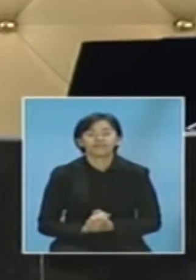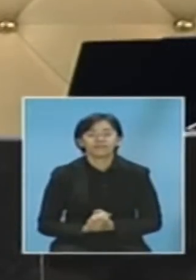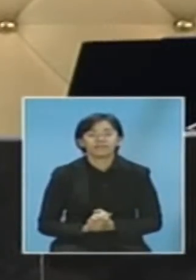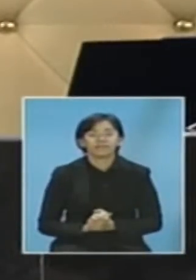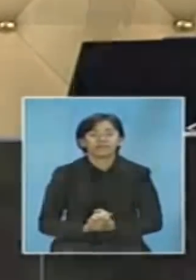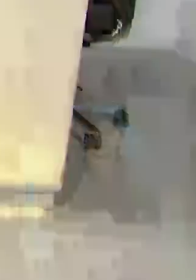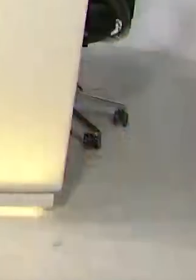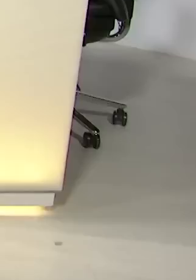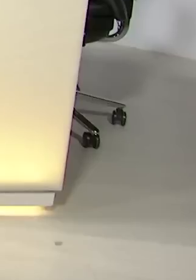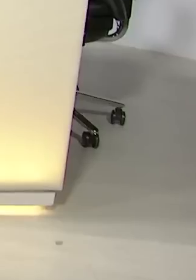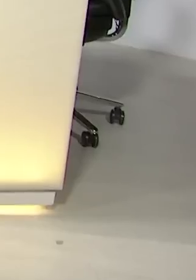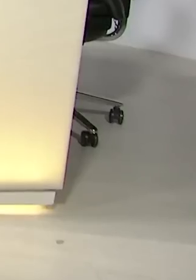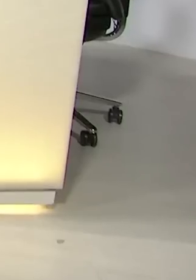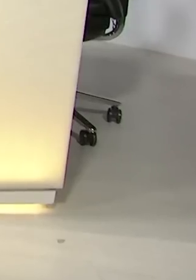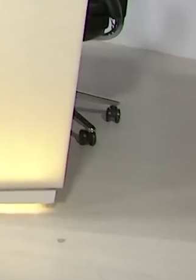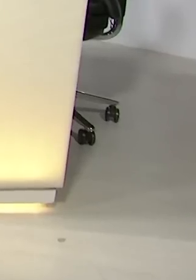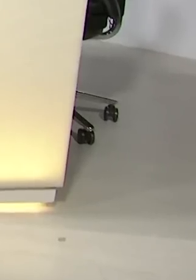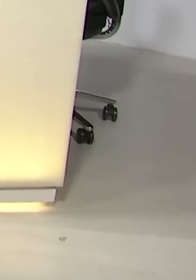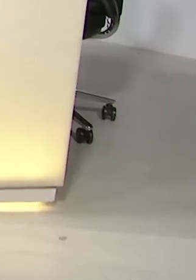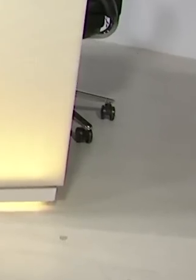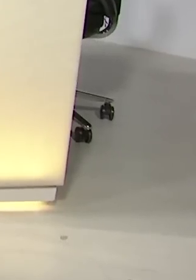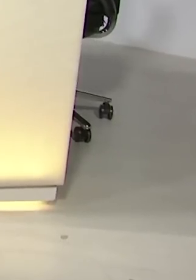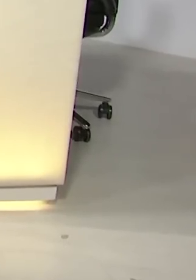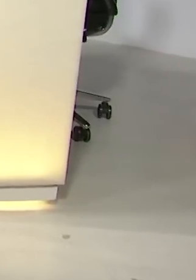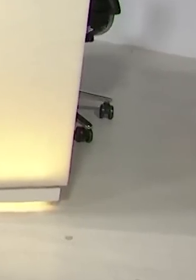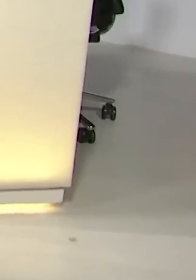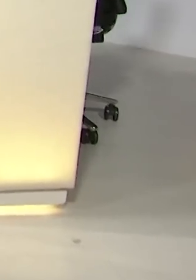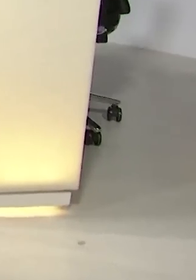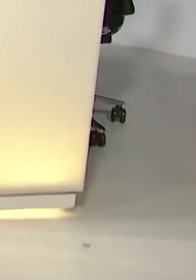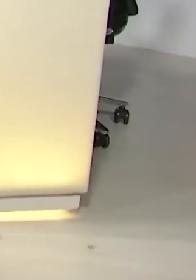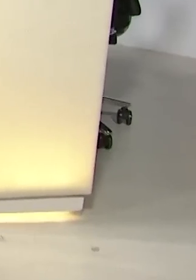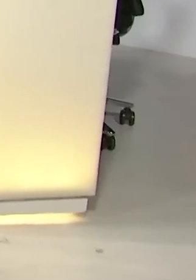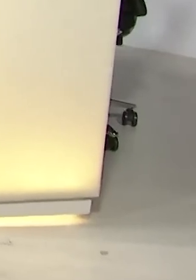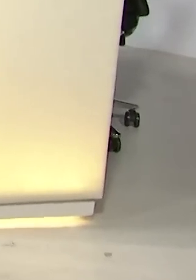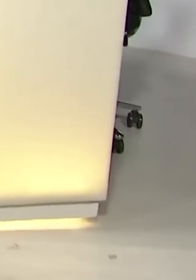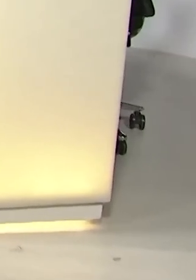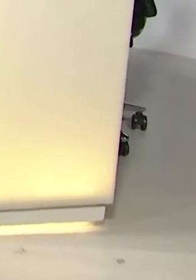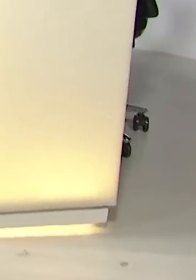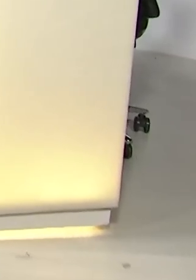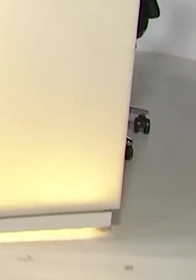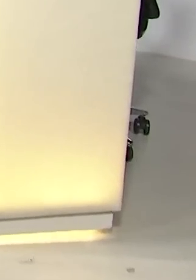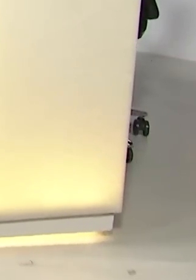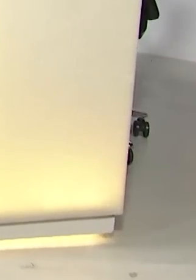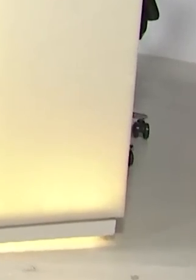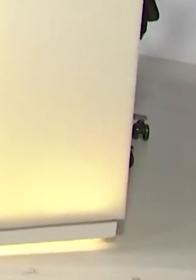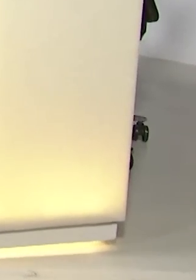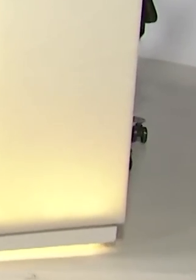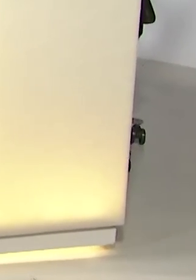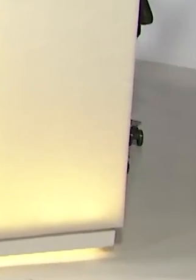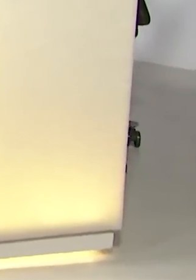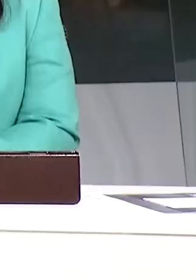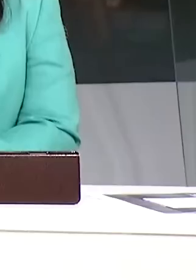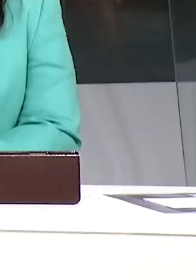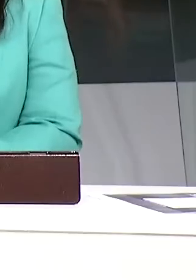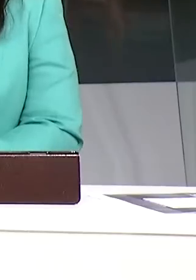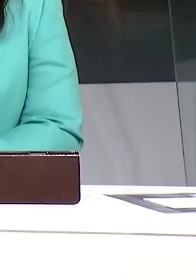เป็นอัน แถลงเรียบร้อยแล้วฮะ ค่ะจบลงแล้ว ใช่ครับท่านผู้ชมยังอยู่กับรายการพิเศษนะครับเกาะติดแถลงปิดส